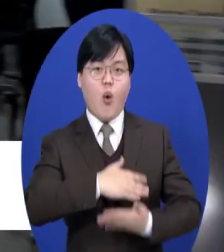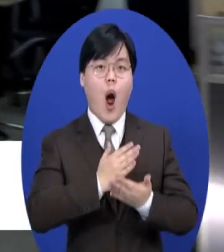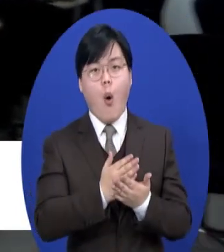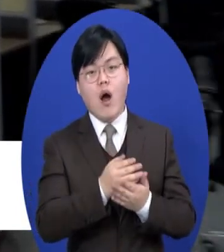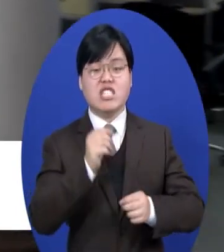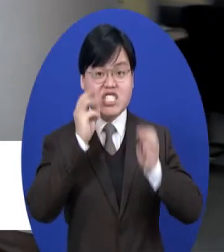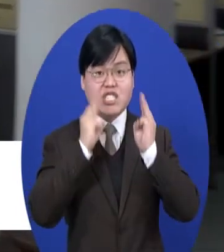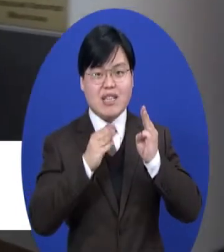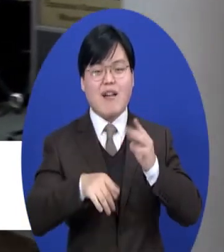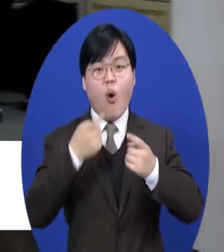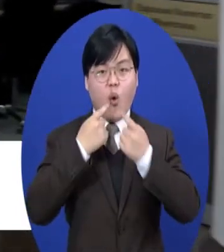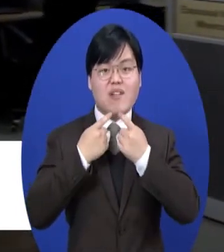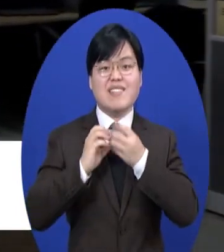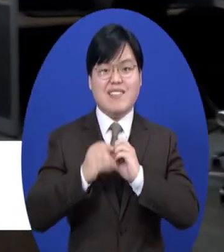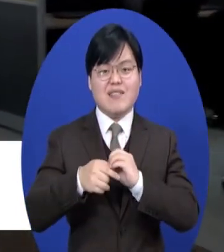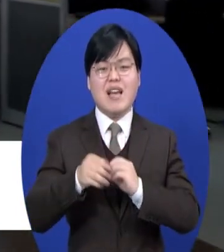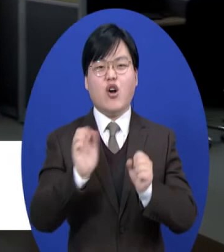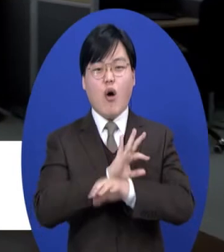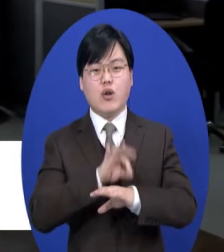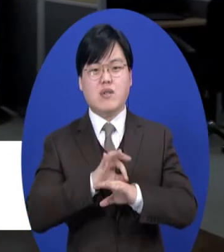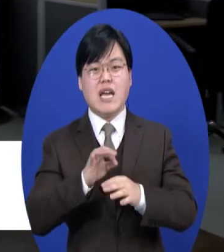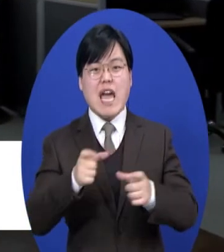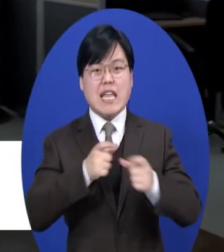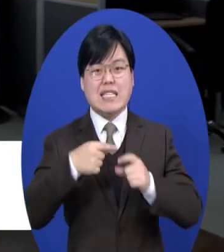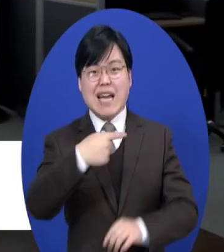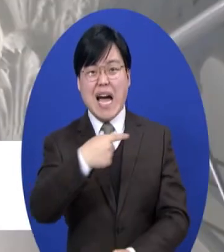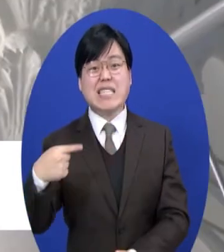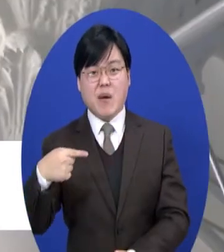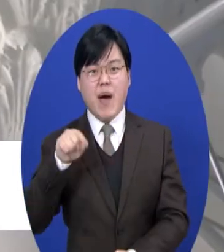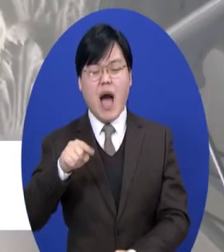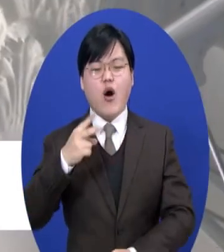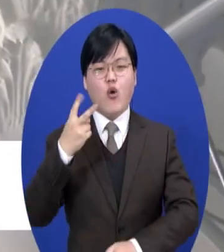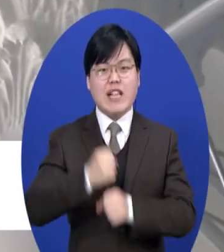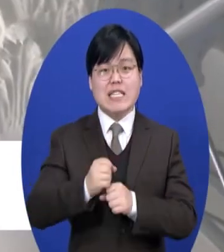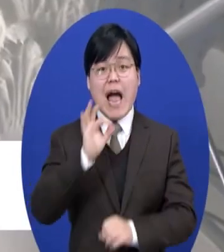эзэмшигчдийн хурлаа зохион байгуулдаг. Сар тахал дэгдэж эдийн засаг хасах баланс заасан энэд үйл